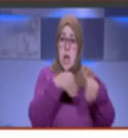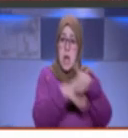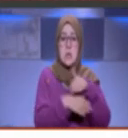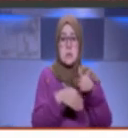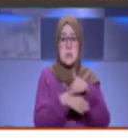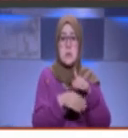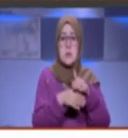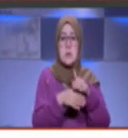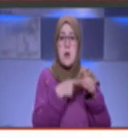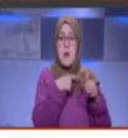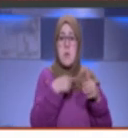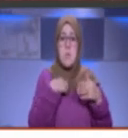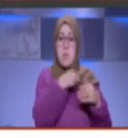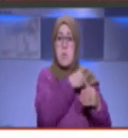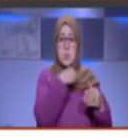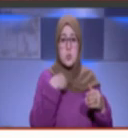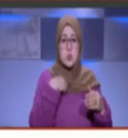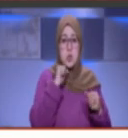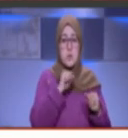يتعافى.